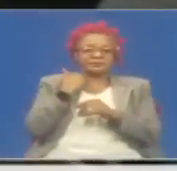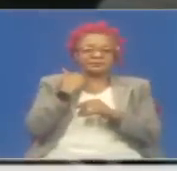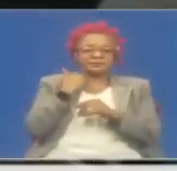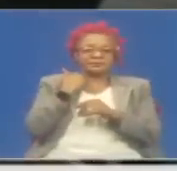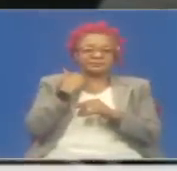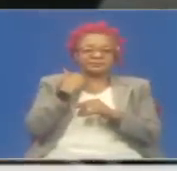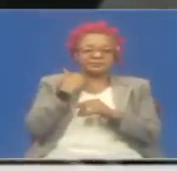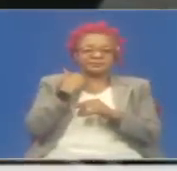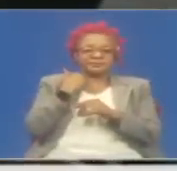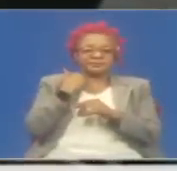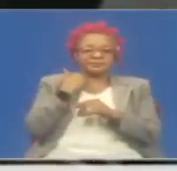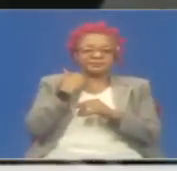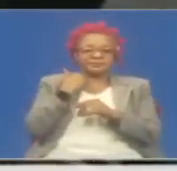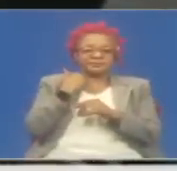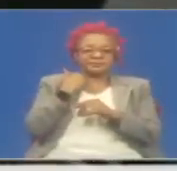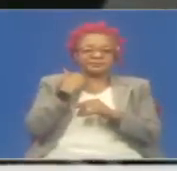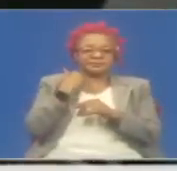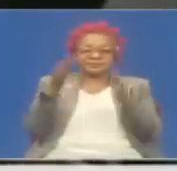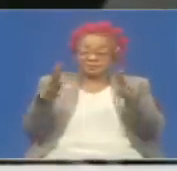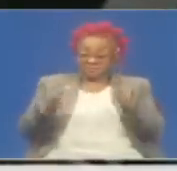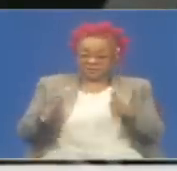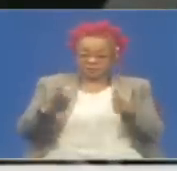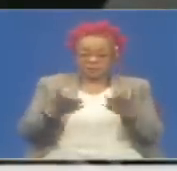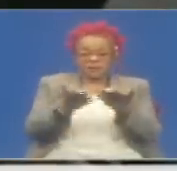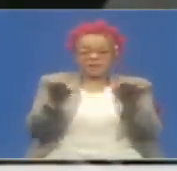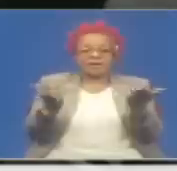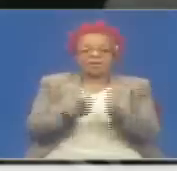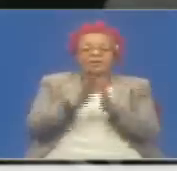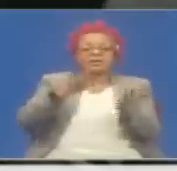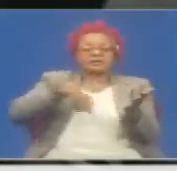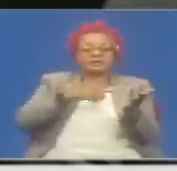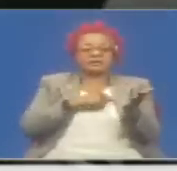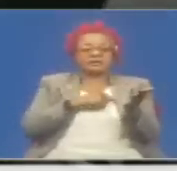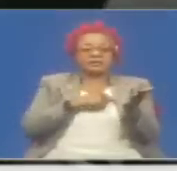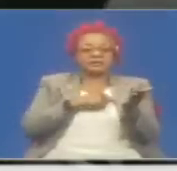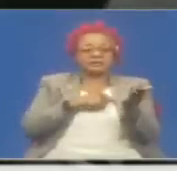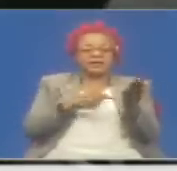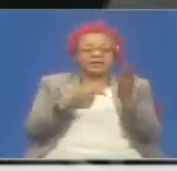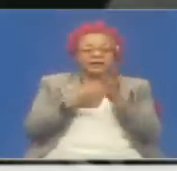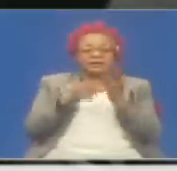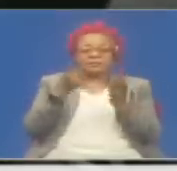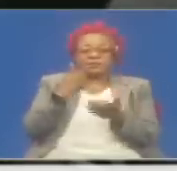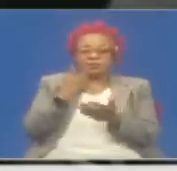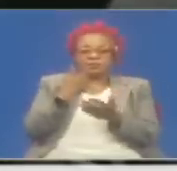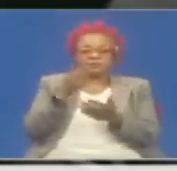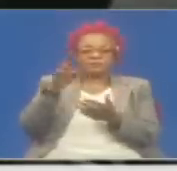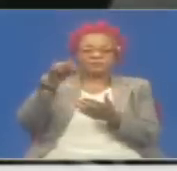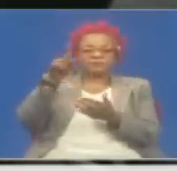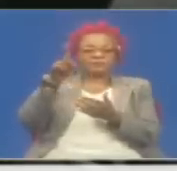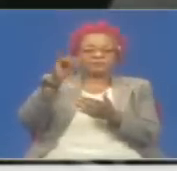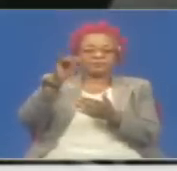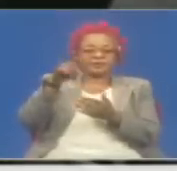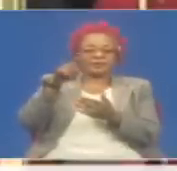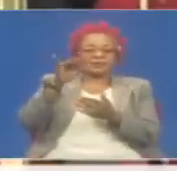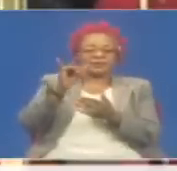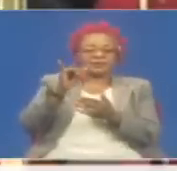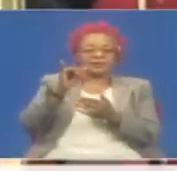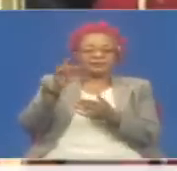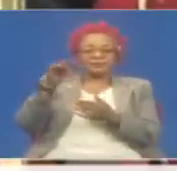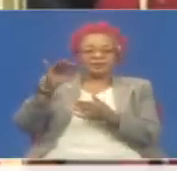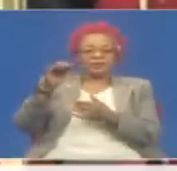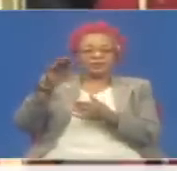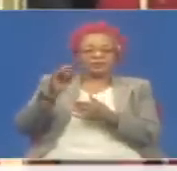Na huyo jamaa yuko hapa pamoja nasi. Jina lake Ndindi Nyoro.